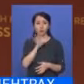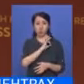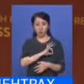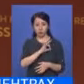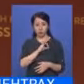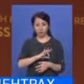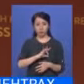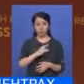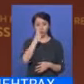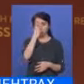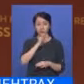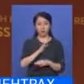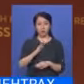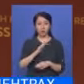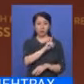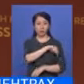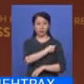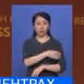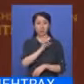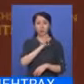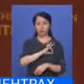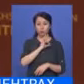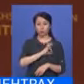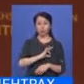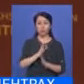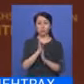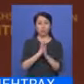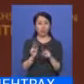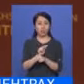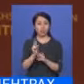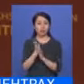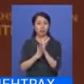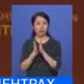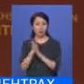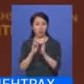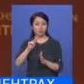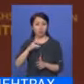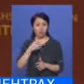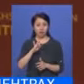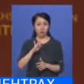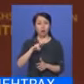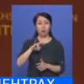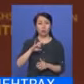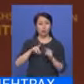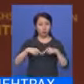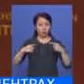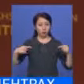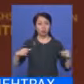меры нетрадиционной медицины с использованием настоев трав, чай на основе ягод, имбиря, лимона и других